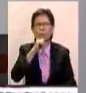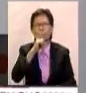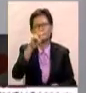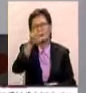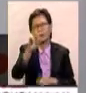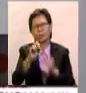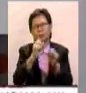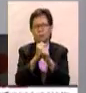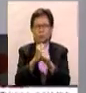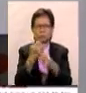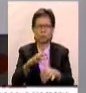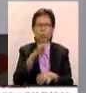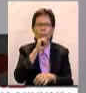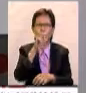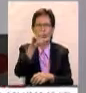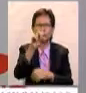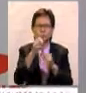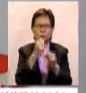lah.